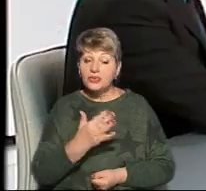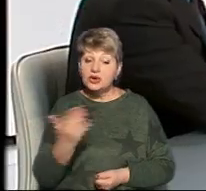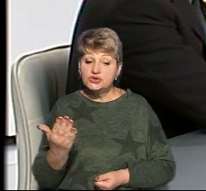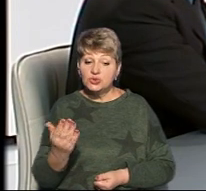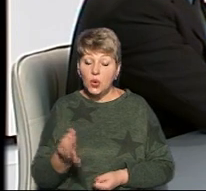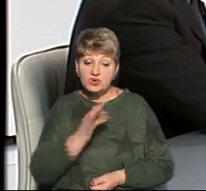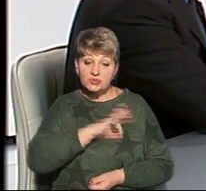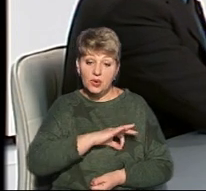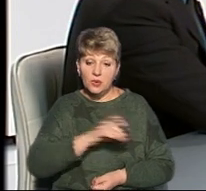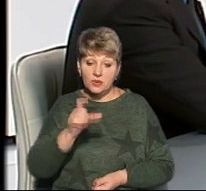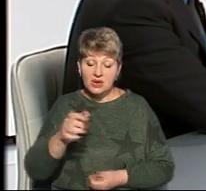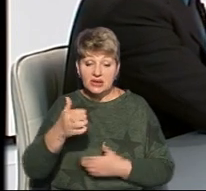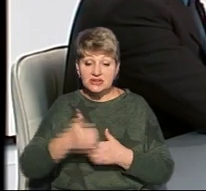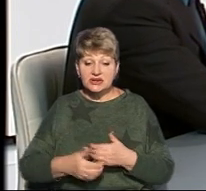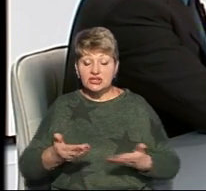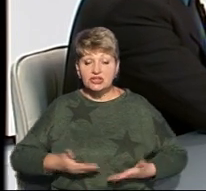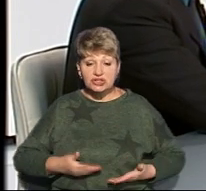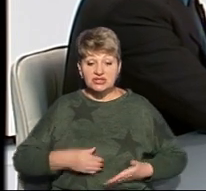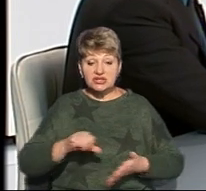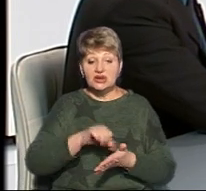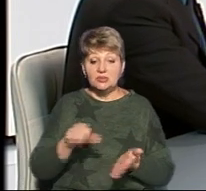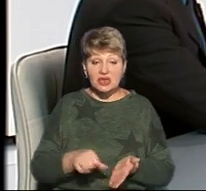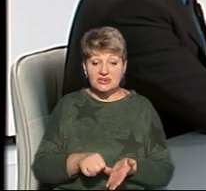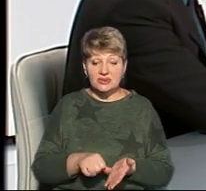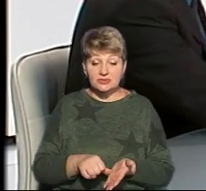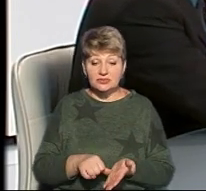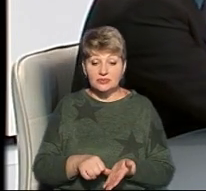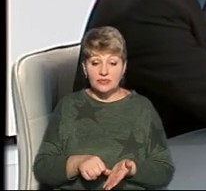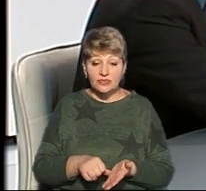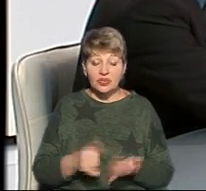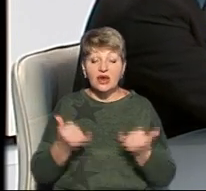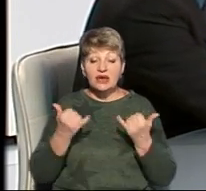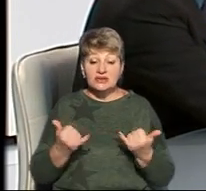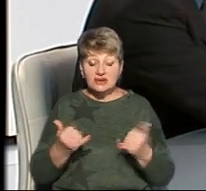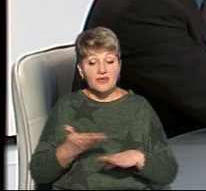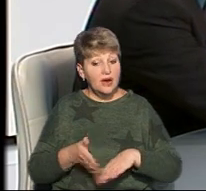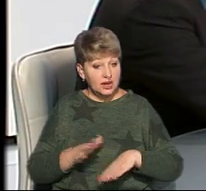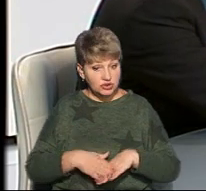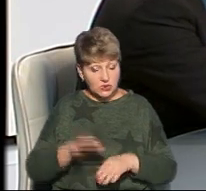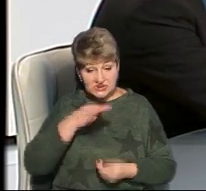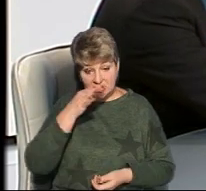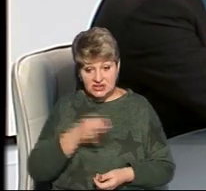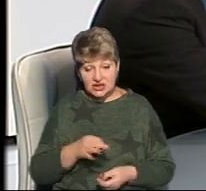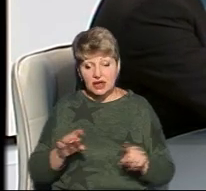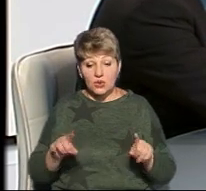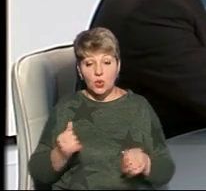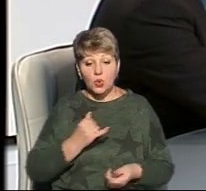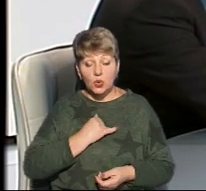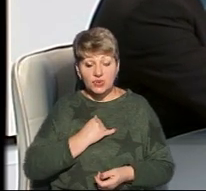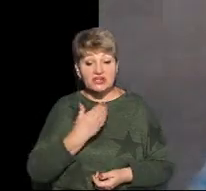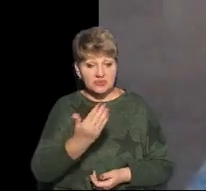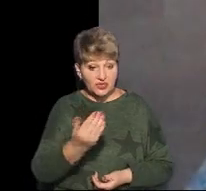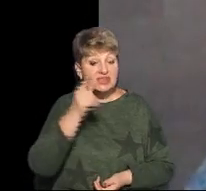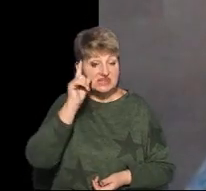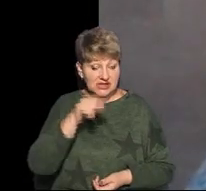Скільки споживачів серед жителів міста у підприємства «Смілокомунтеплоенерго»? Сьогодні мені важко сказати, тому що в нас, ви